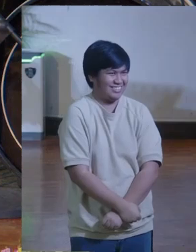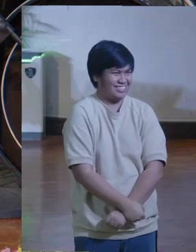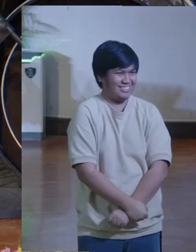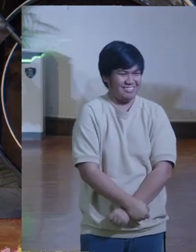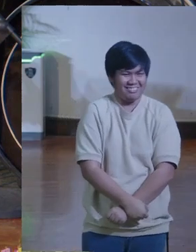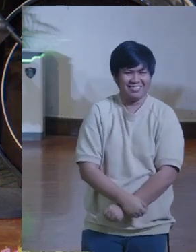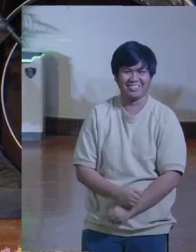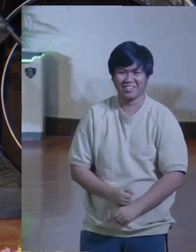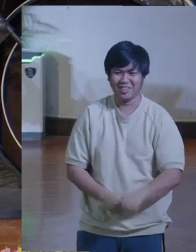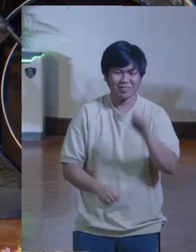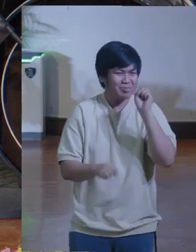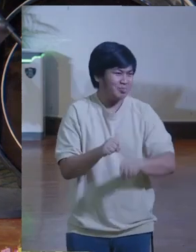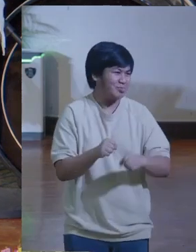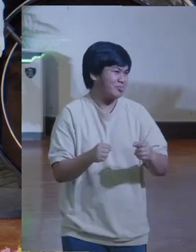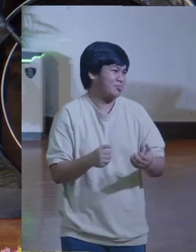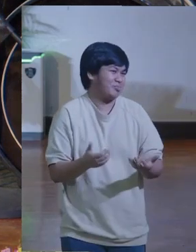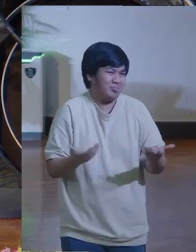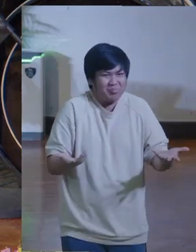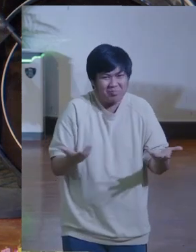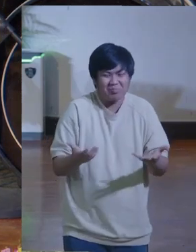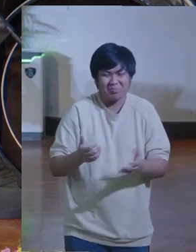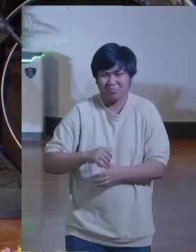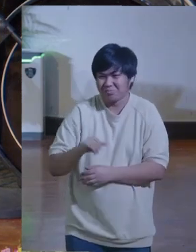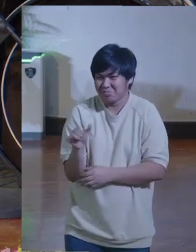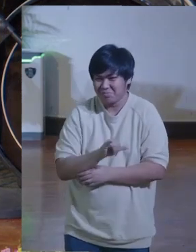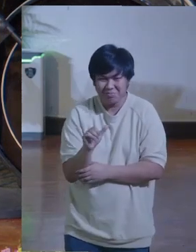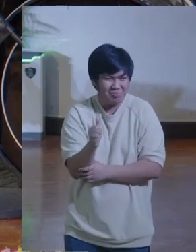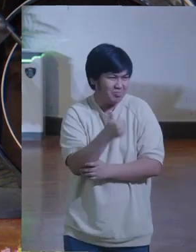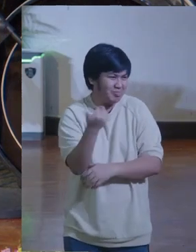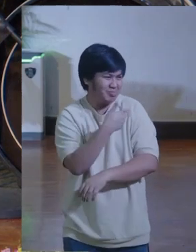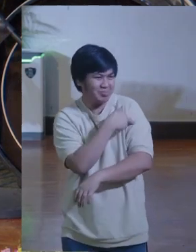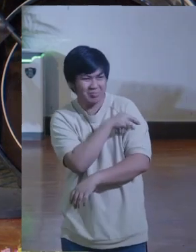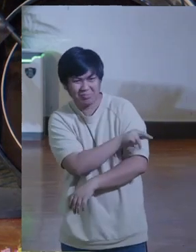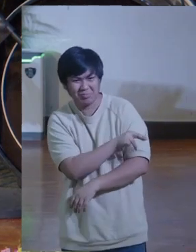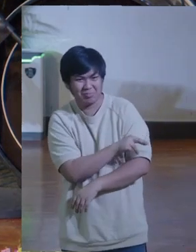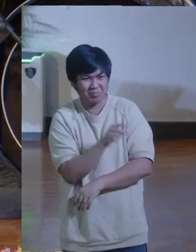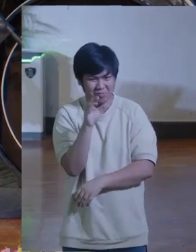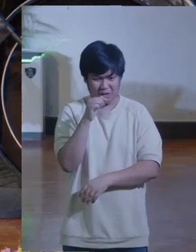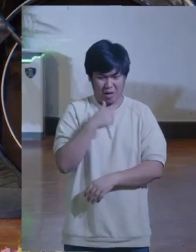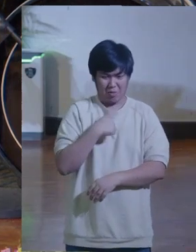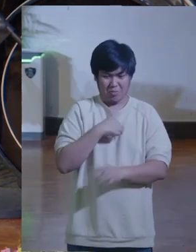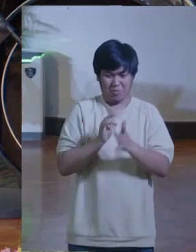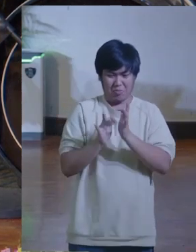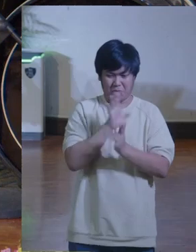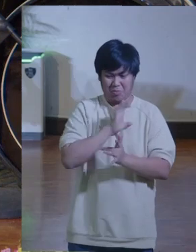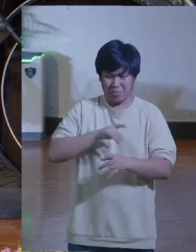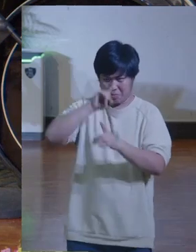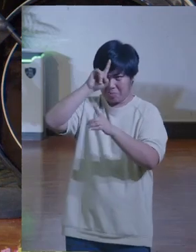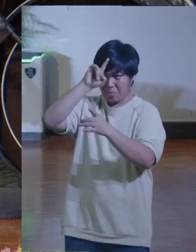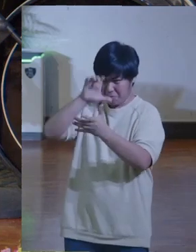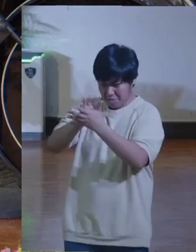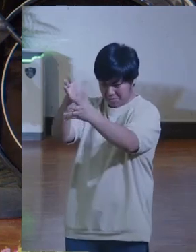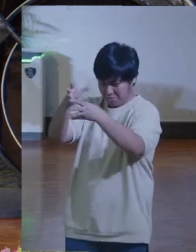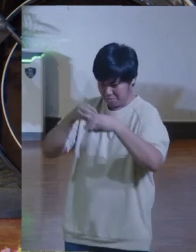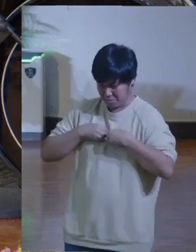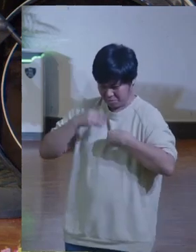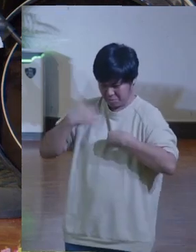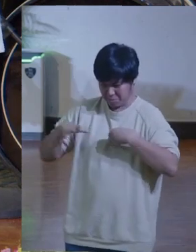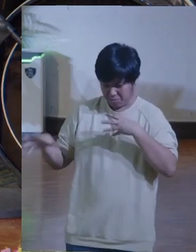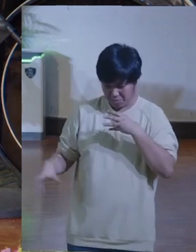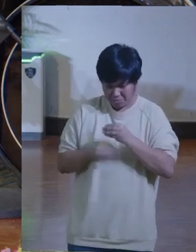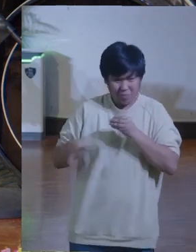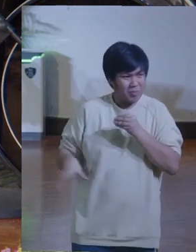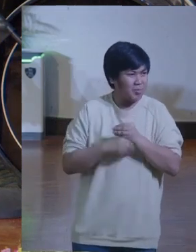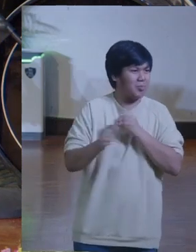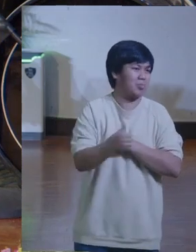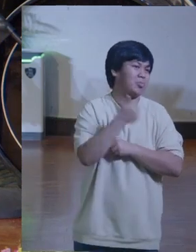Order. So wala yung pinagkaiba sa mga ibang relihiyon natin ngayon. ang ibang relihiyon sa mundo ay isang attempt ng